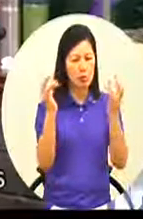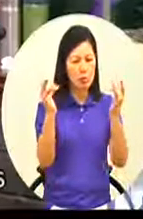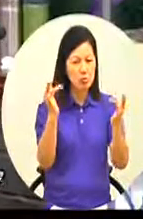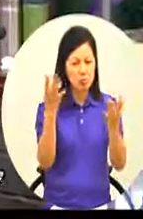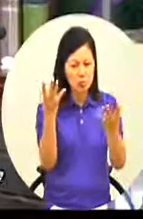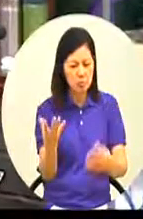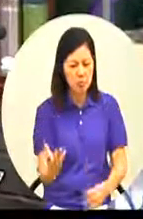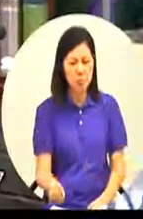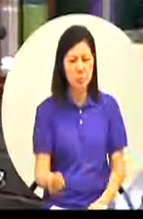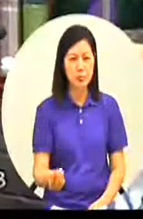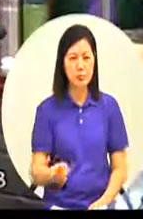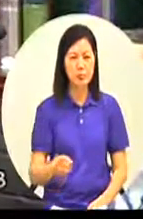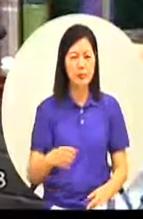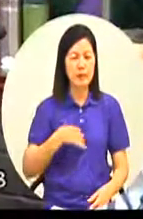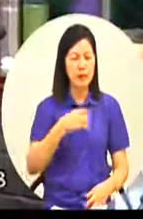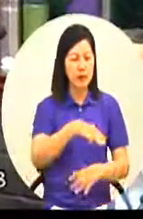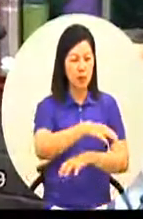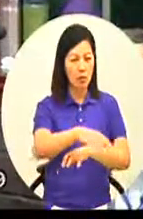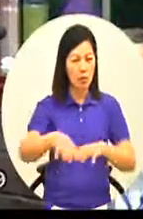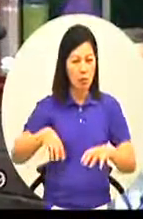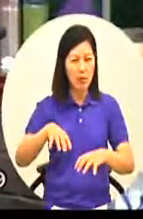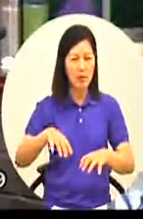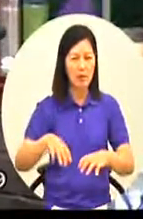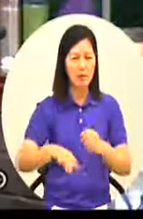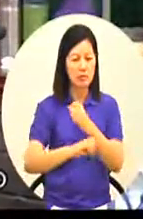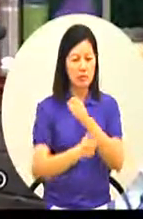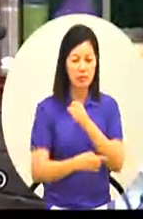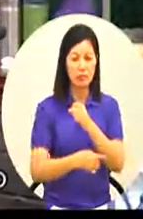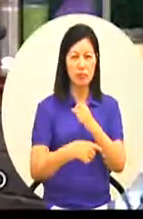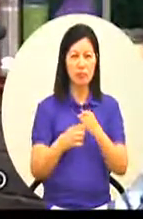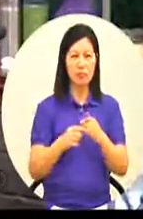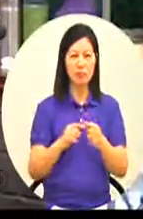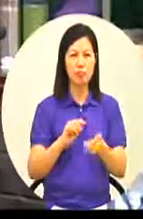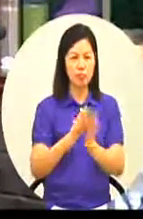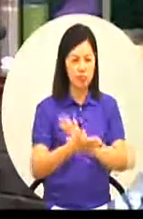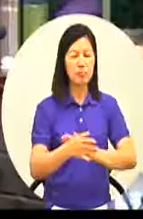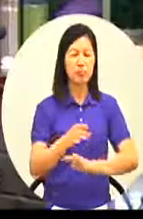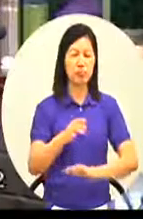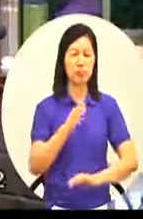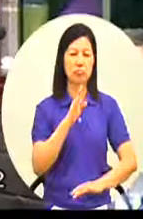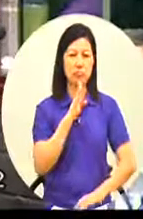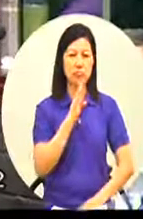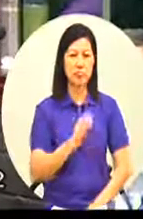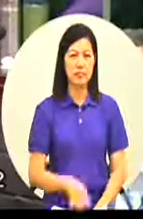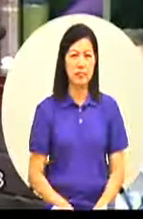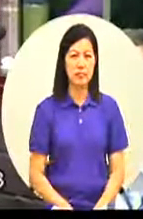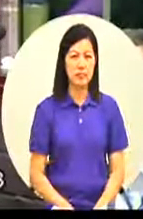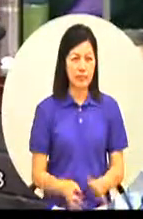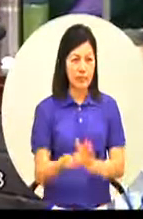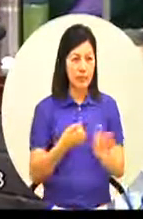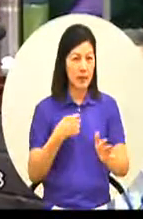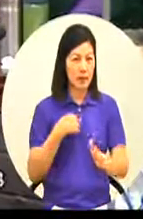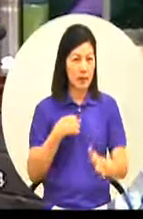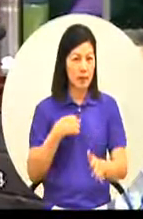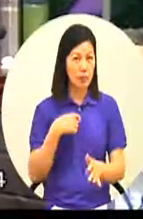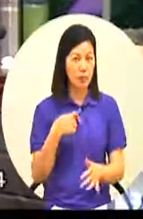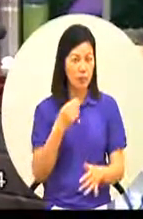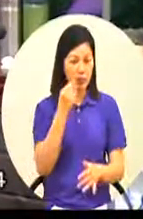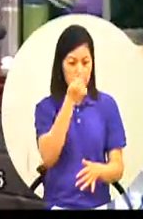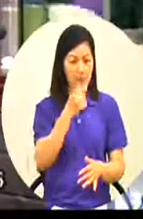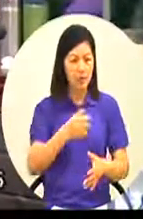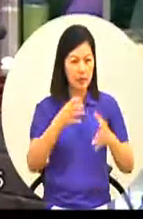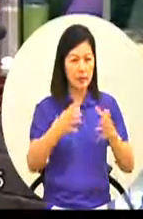法哈。所以其实这些都是可以。那我上次我也特别这个想要举办一个